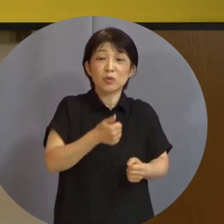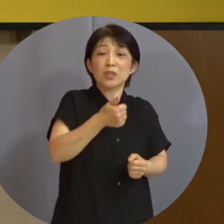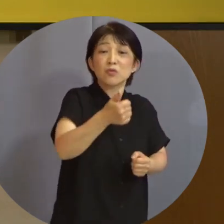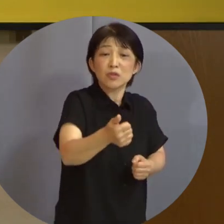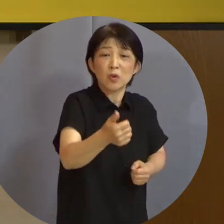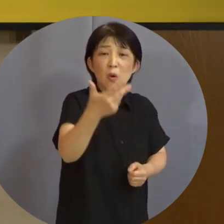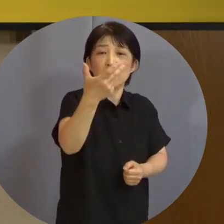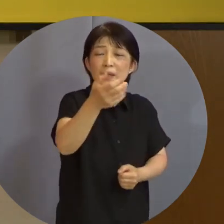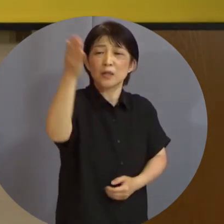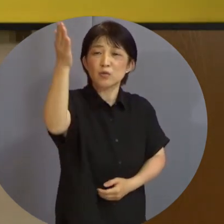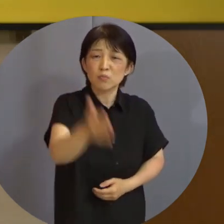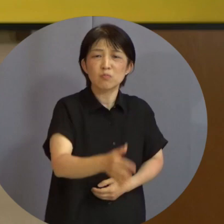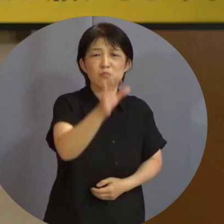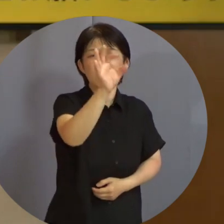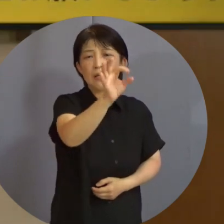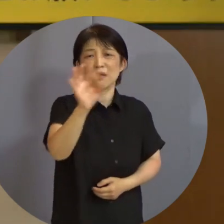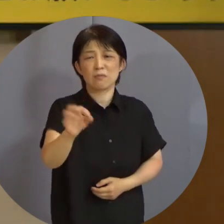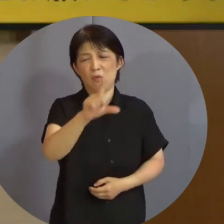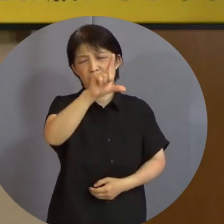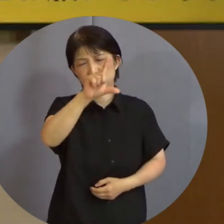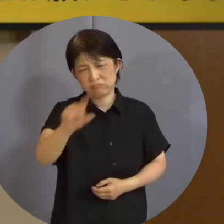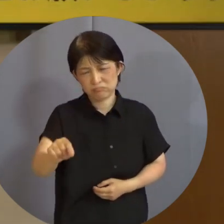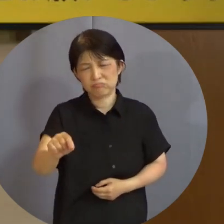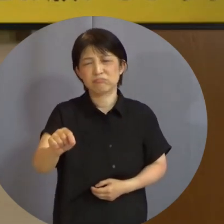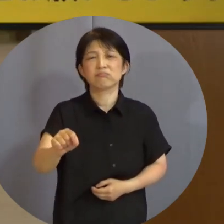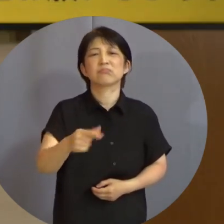すことが目標になっています。